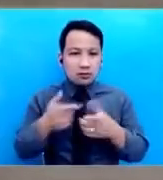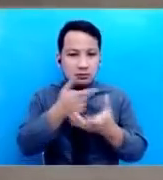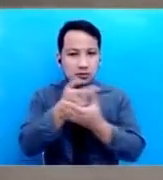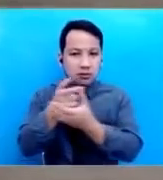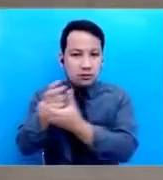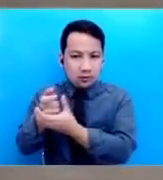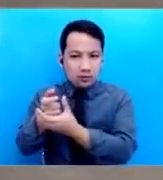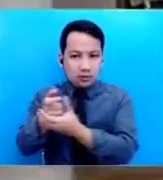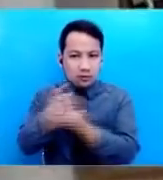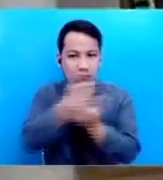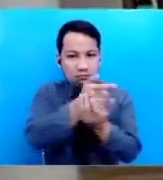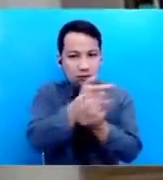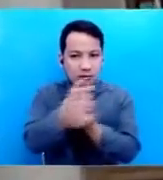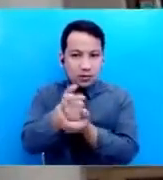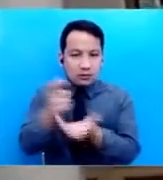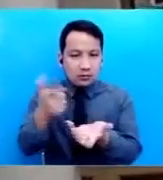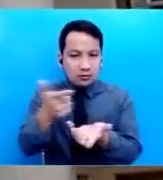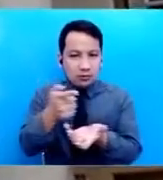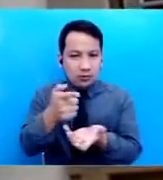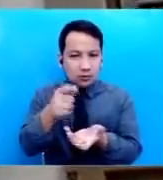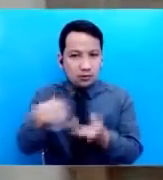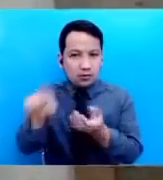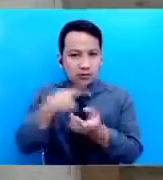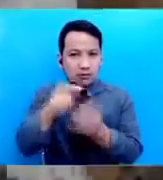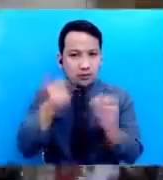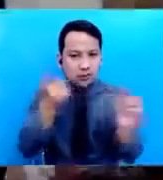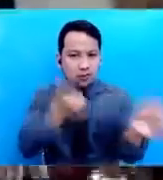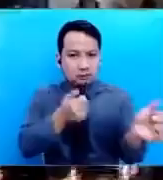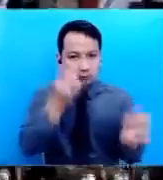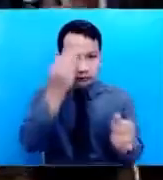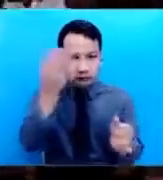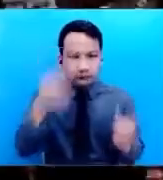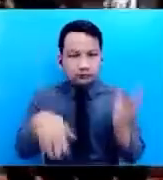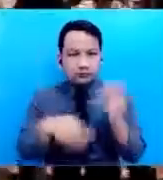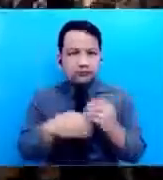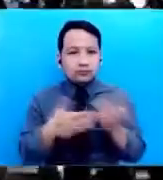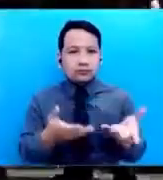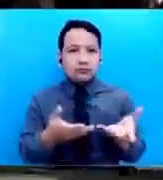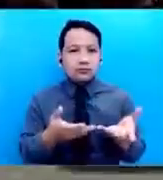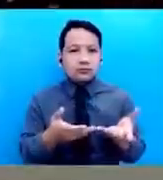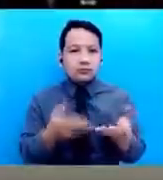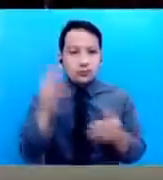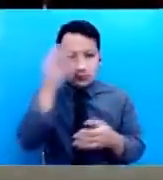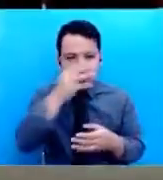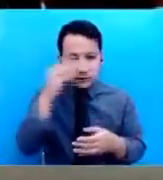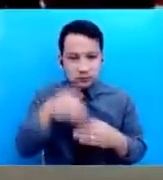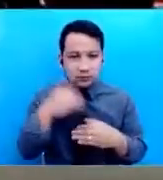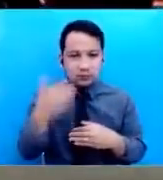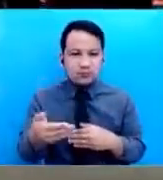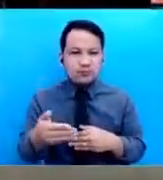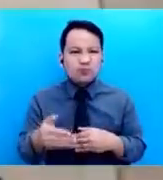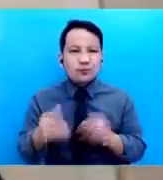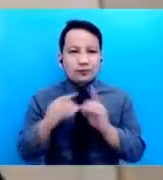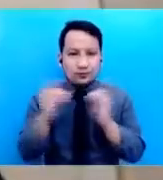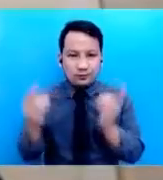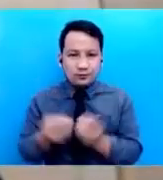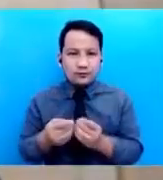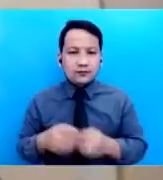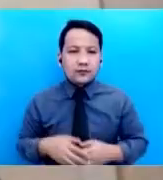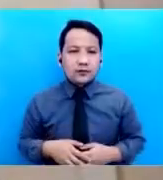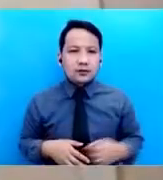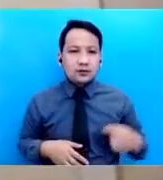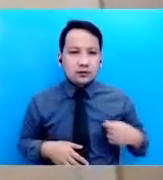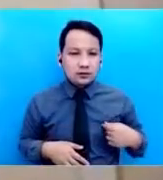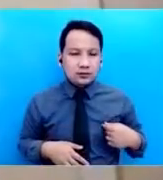kanilang mga tauhan. Ang sunod-sunod na pag-atake sa mga empleyado ng Customs, ikinababahala na ng ahensya. Tingin ko ho,